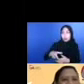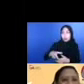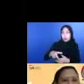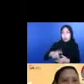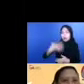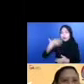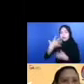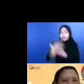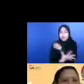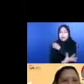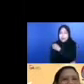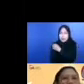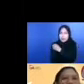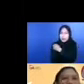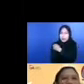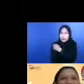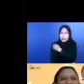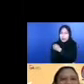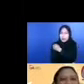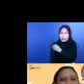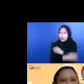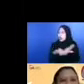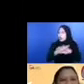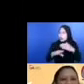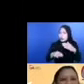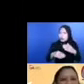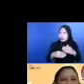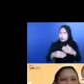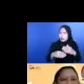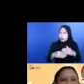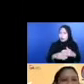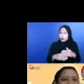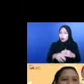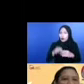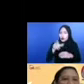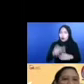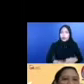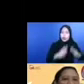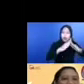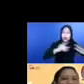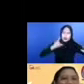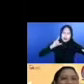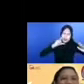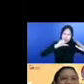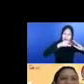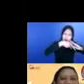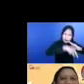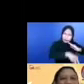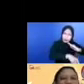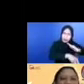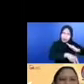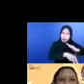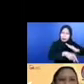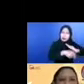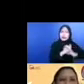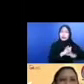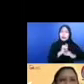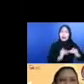atau tidak mampu, tapi juga orang yang jauh di lokasinya. Dan digital itu bukan hanya orang yang punya